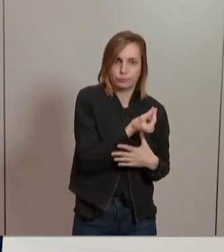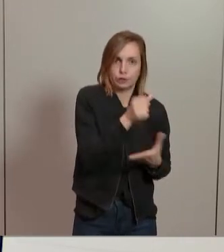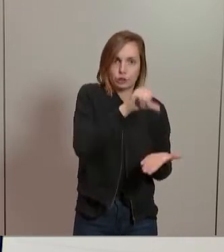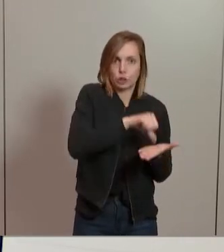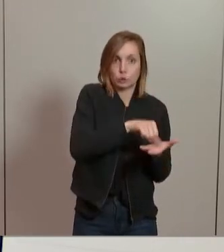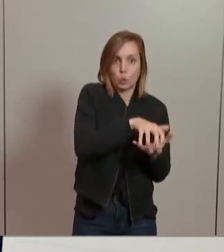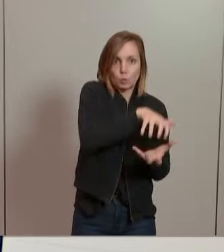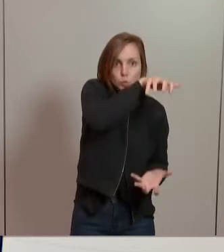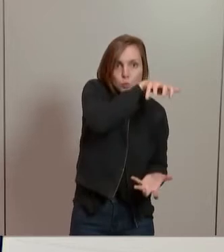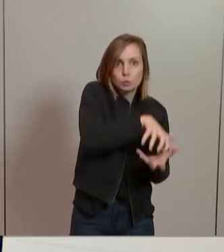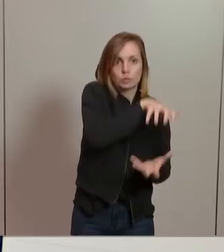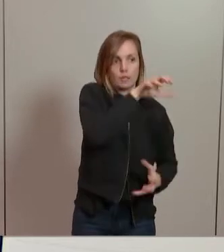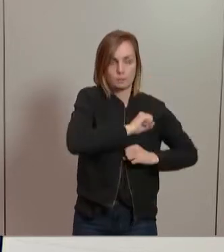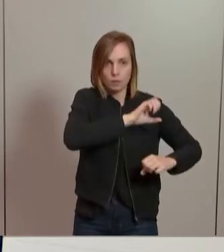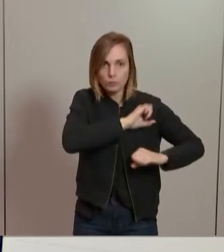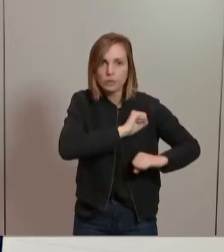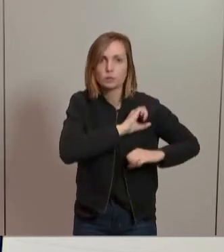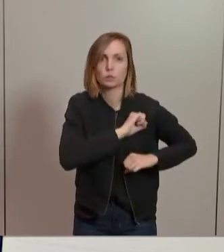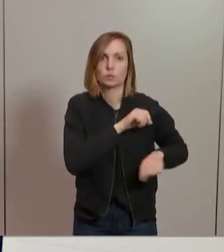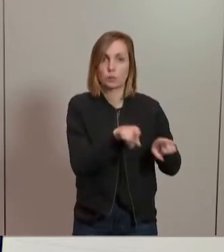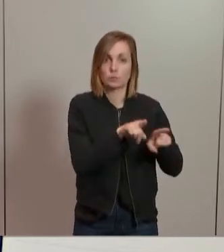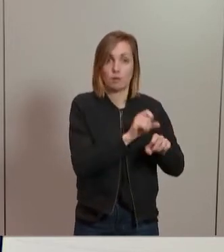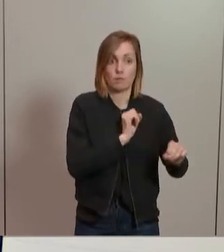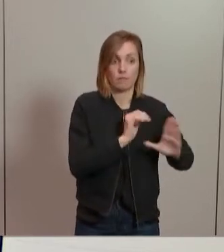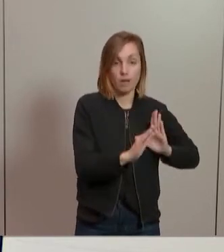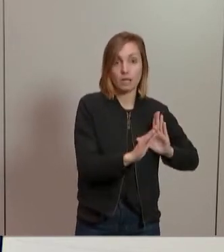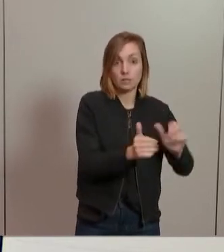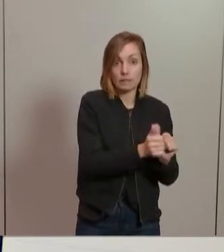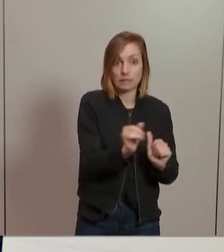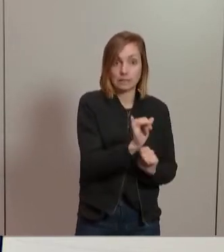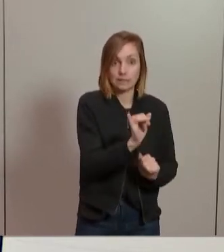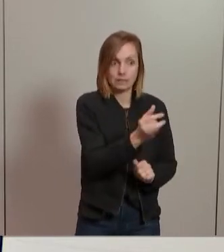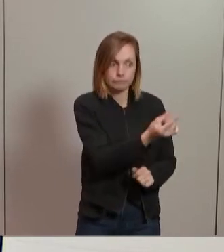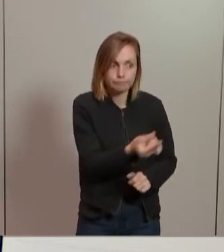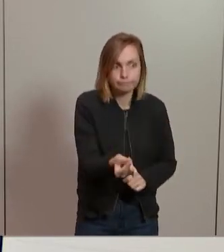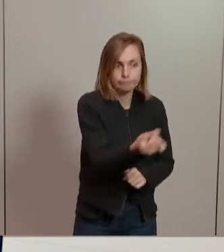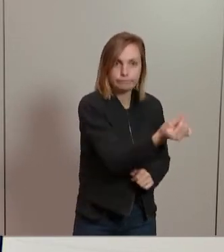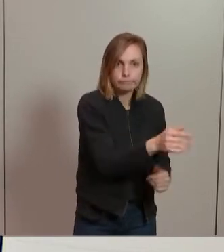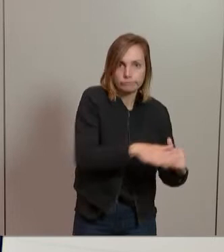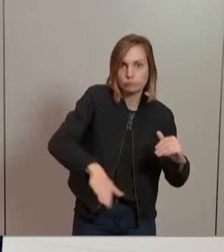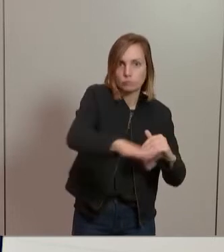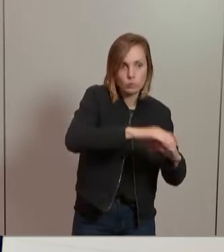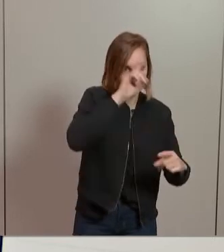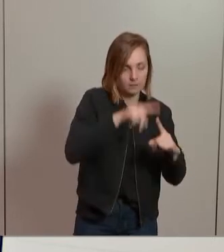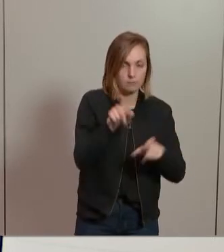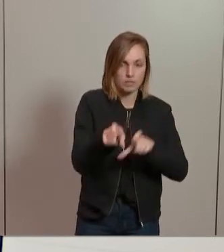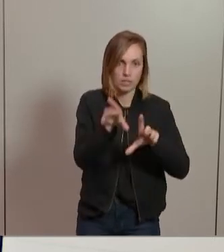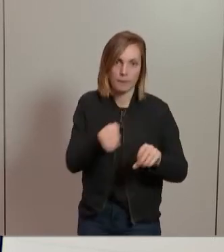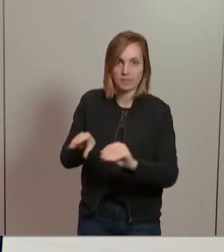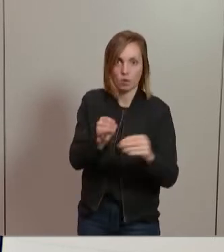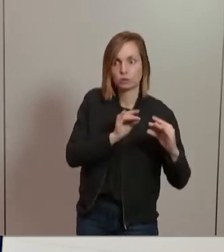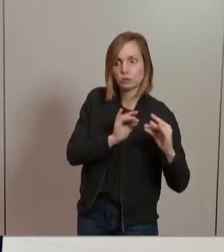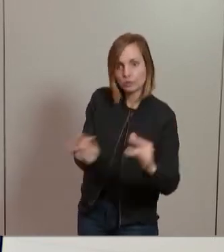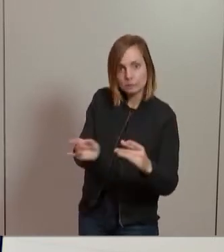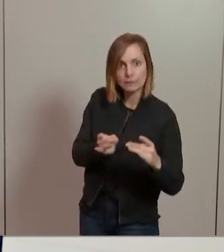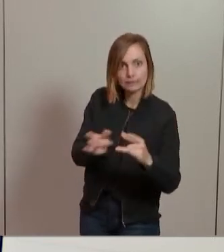ressources, d'expérimentation et d'interface avec les acteurs locaux afin de mieux sensibiliser les habitants aux enjeux